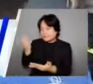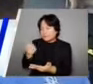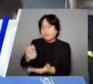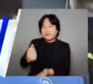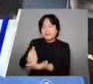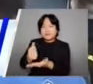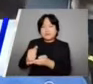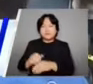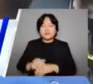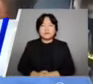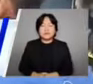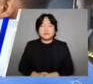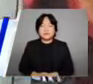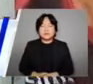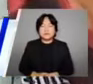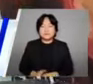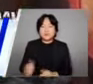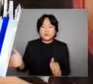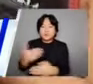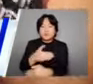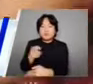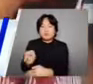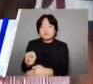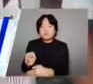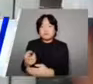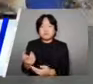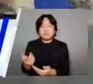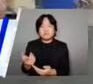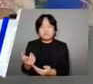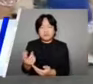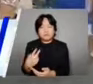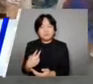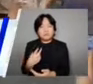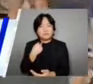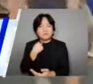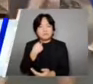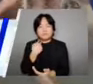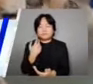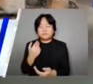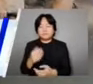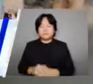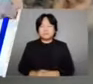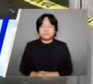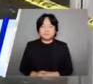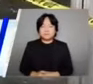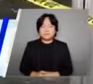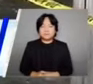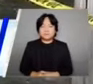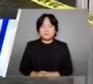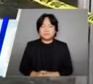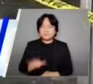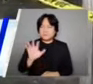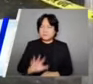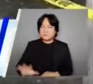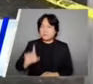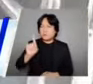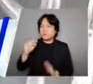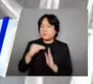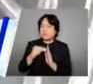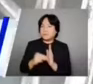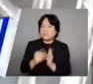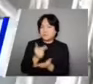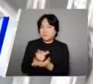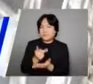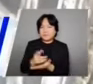sila sa loob ng isang kwarto kung saan sila maaaring na-trap. Tinatayang aabot sa 1,000,000 piso ang halaga ng pinsala sa sunog sa bahay